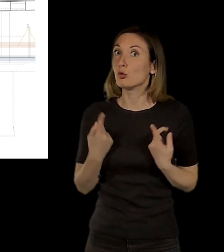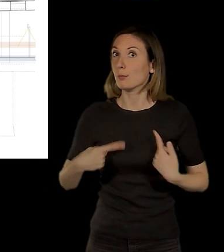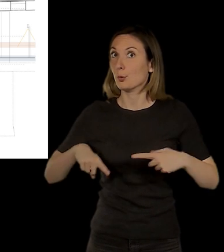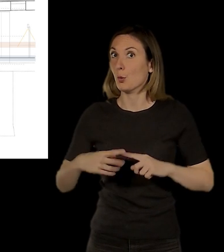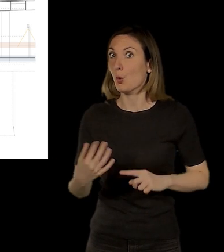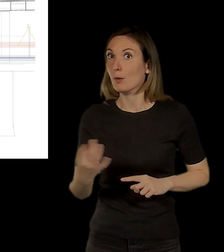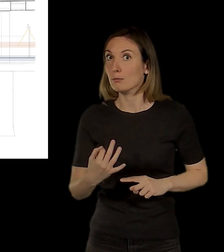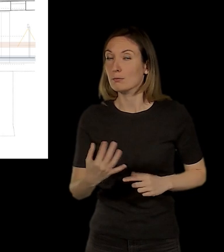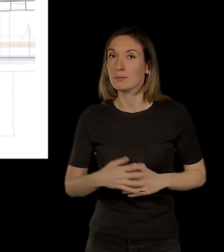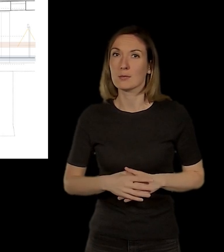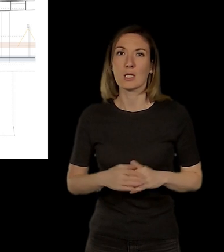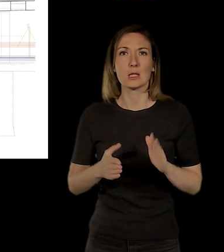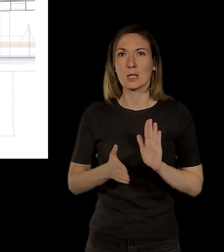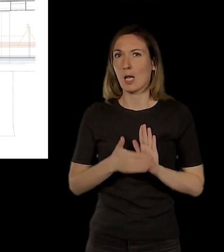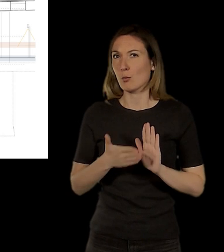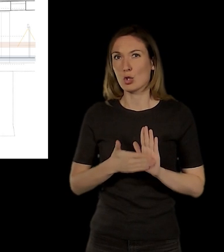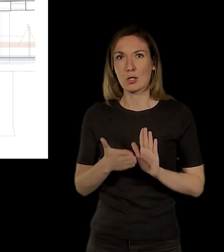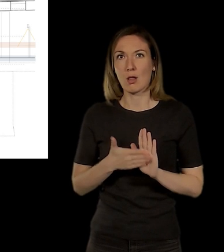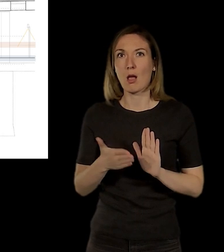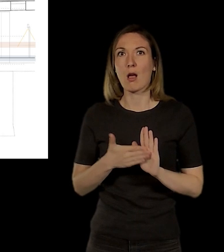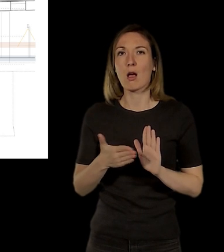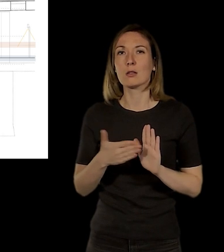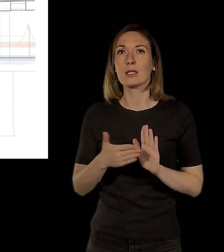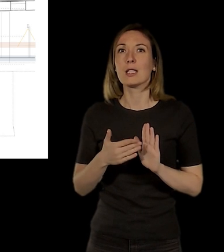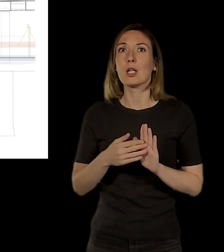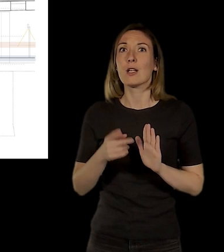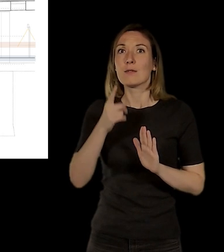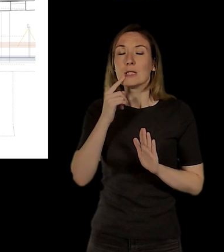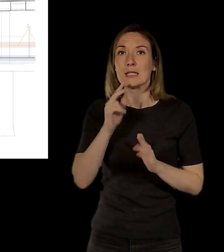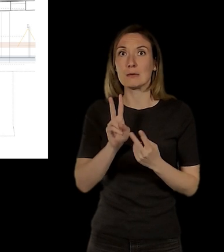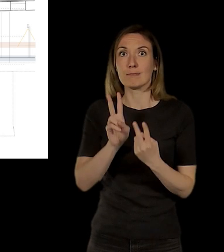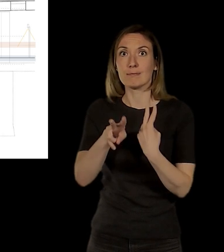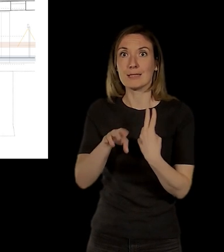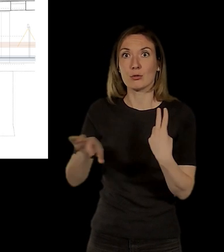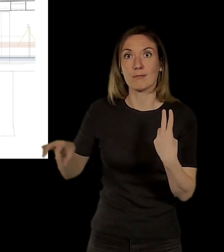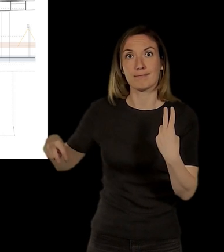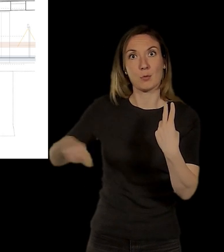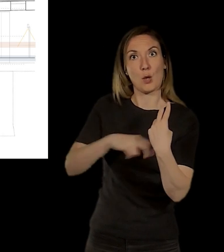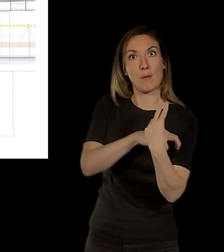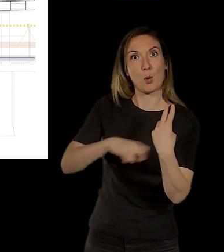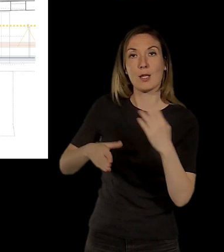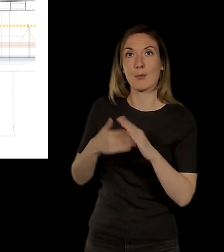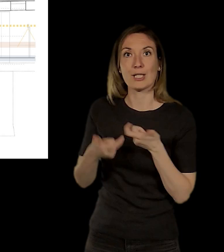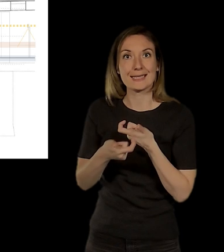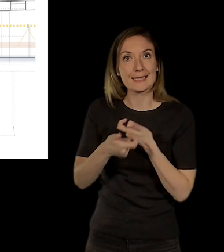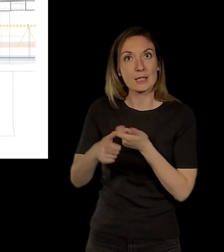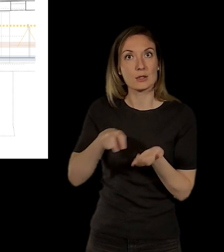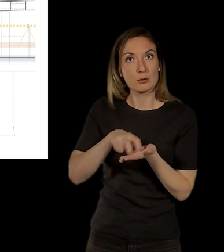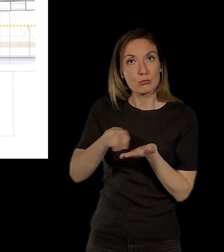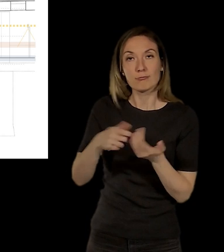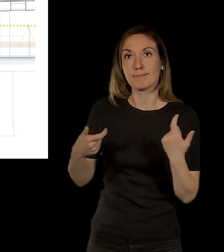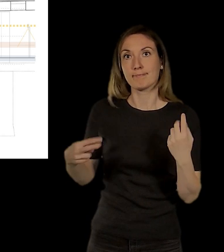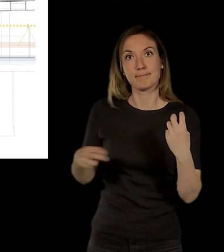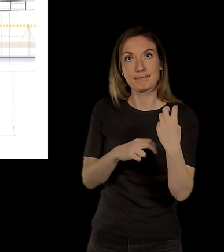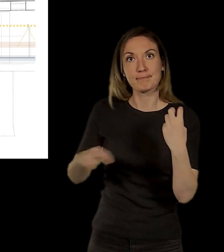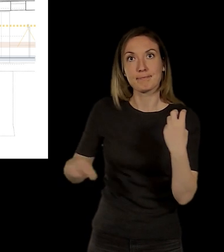se dá využít pro různé propojení kolmo k magistrálie ve formě cest a cestiček.